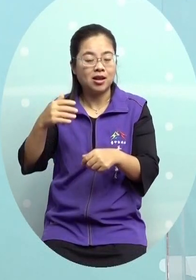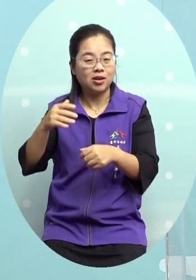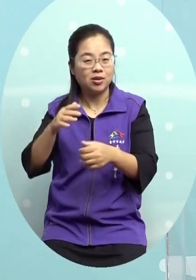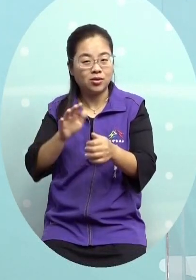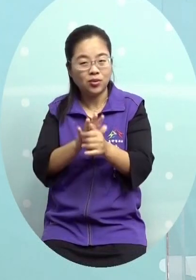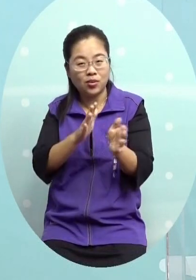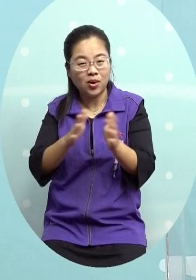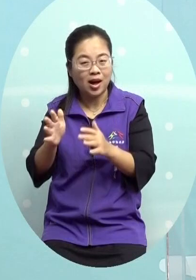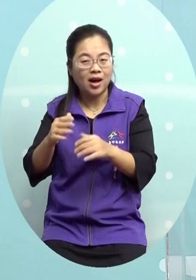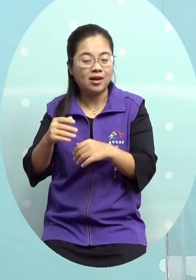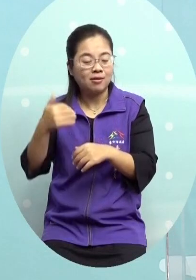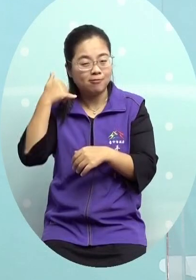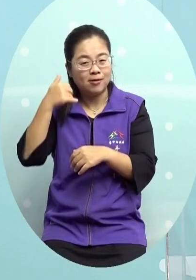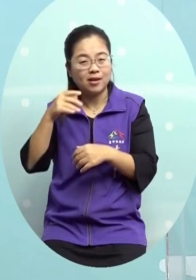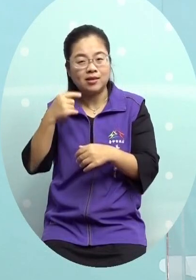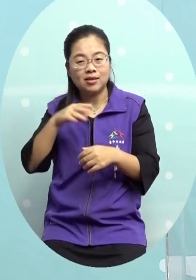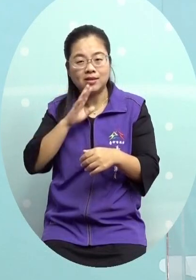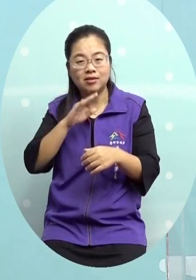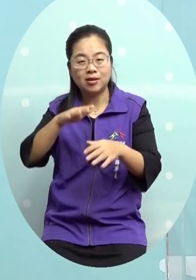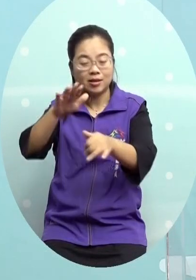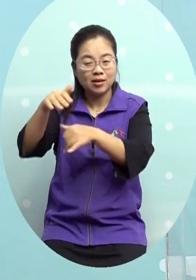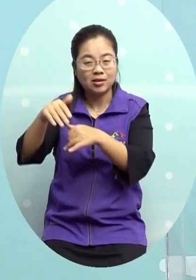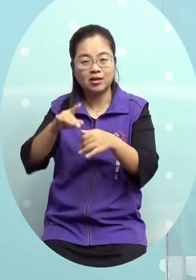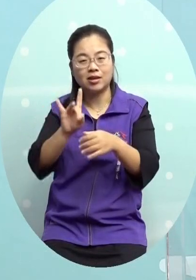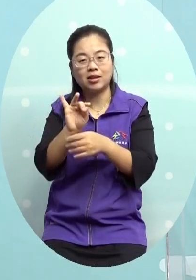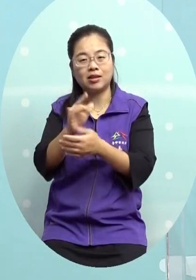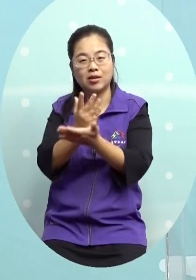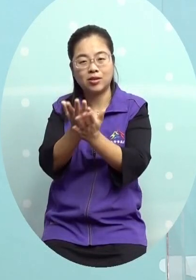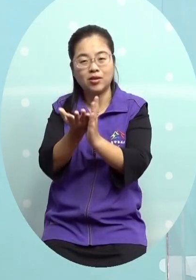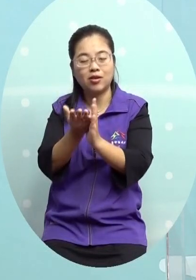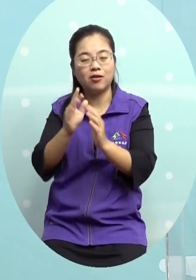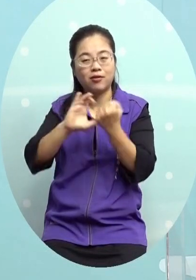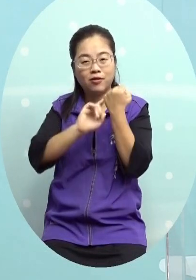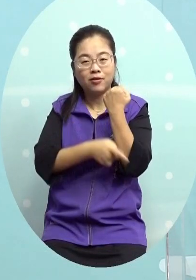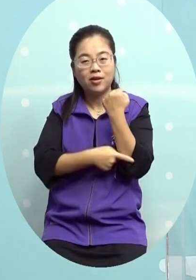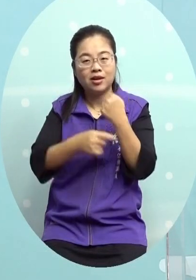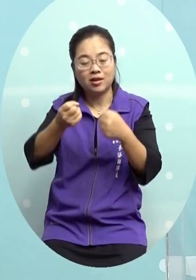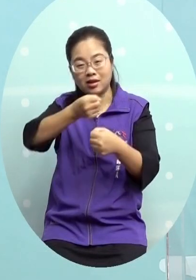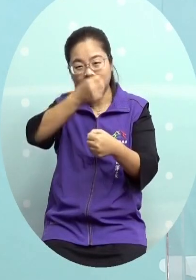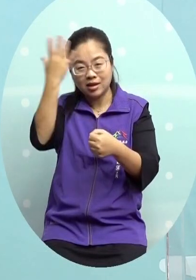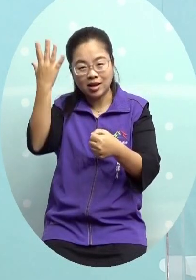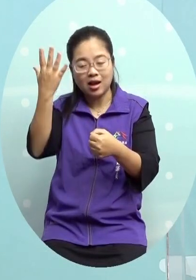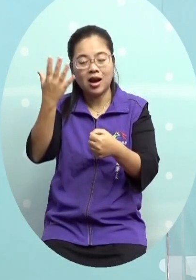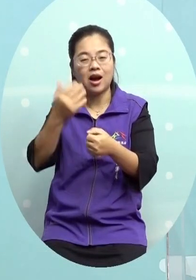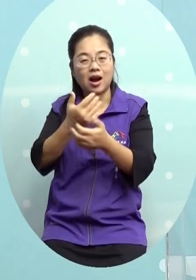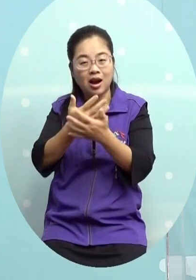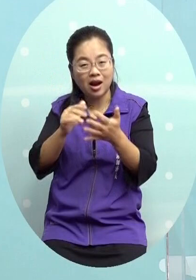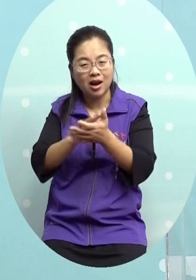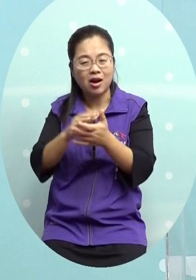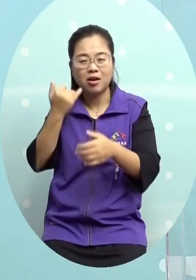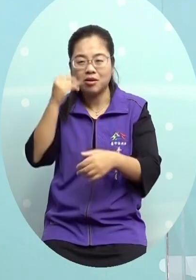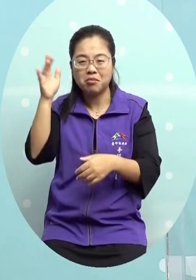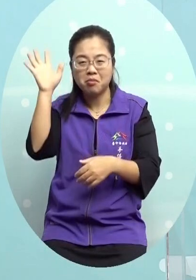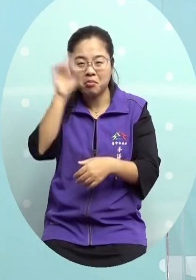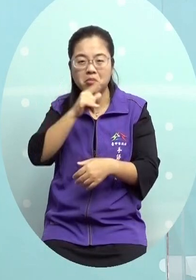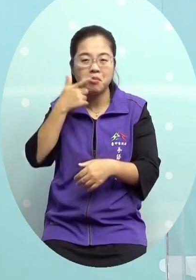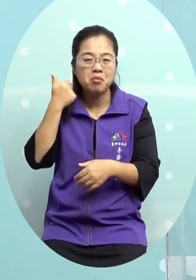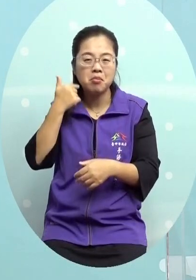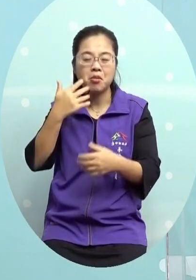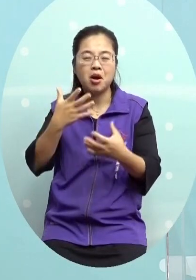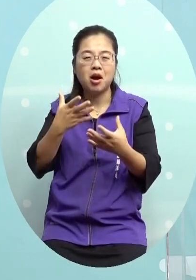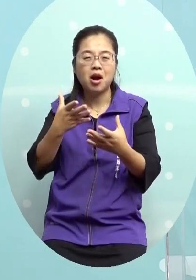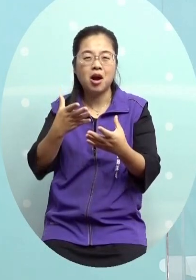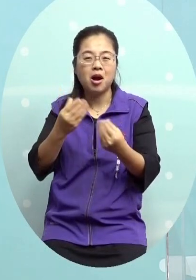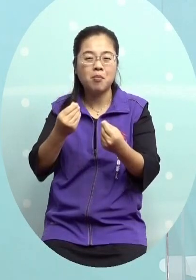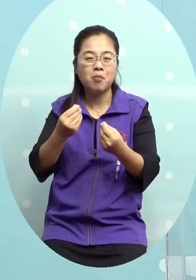去上厕所，喝真奶的100种方法，以及年轻网友是乳蛇，反而是怪爸爸没有节育的观